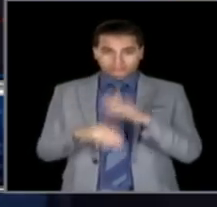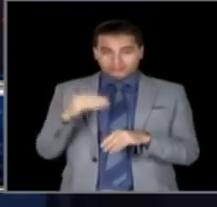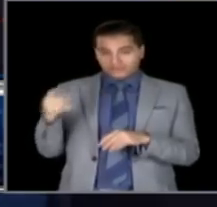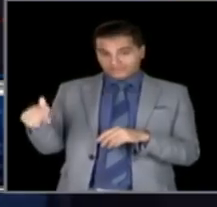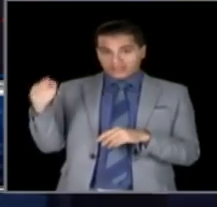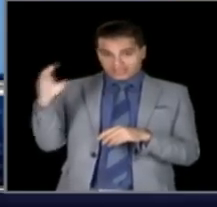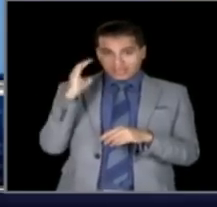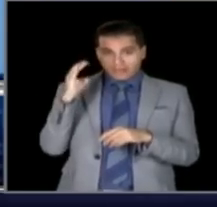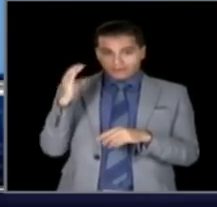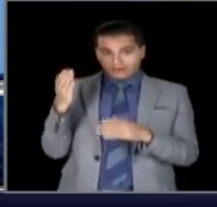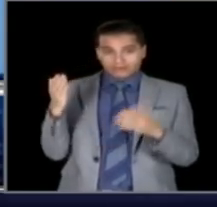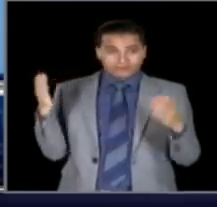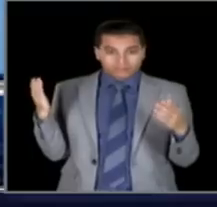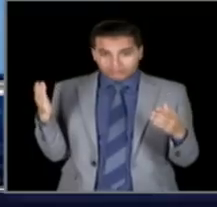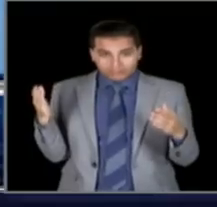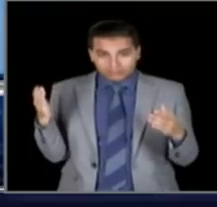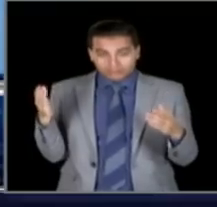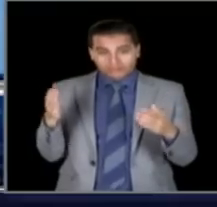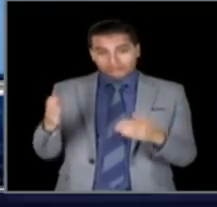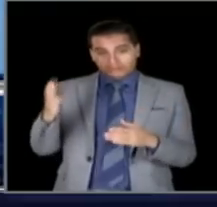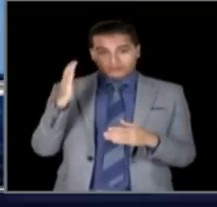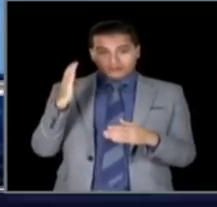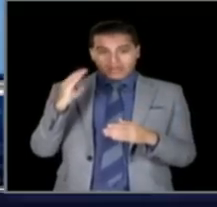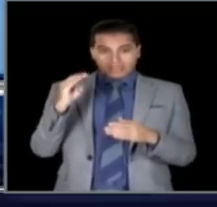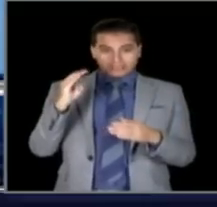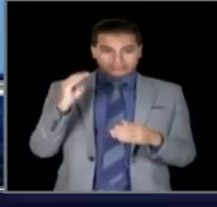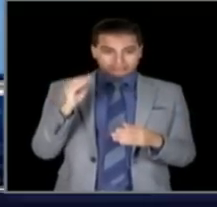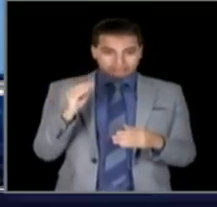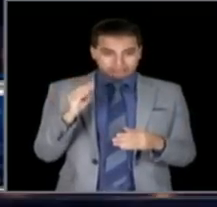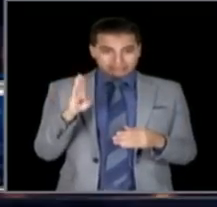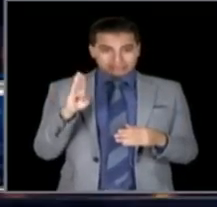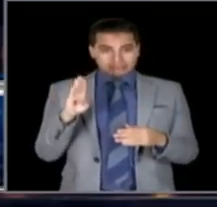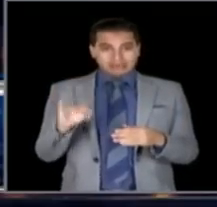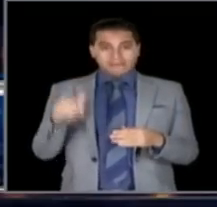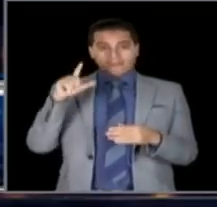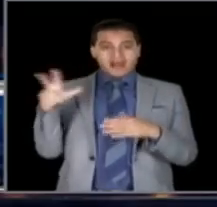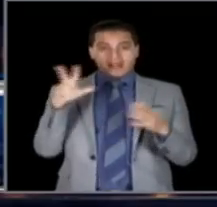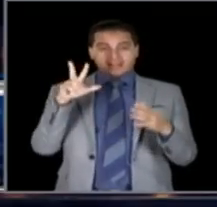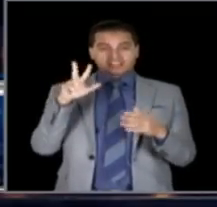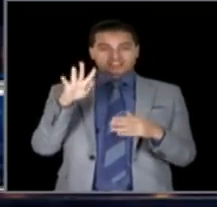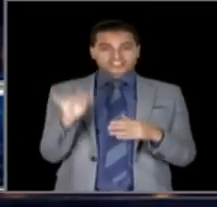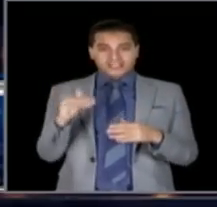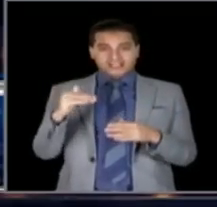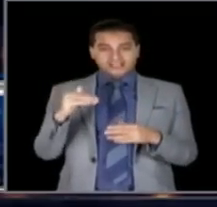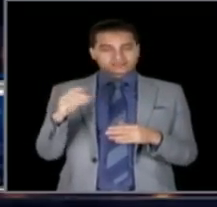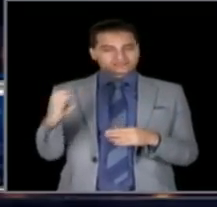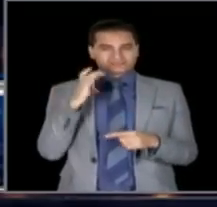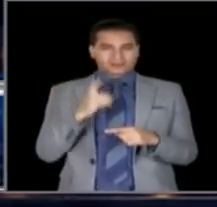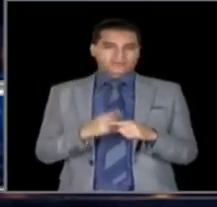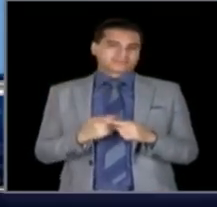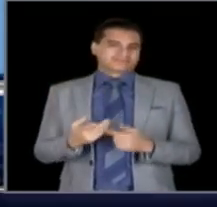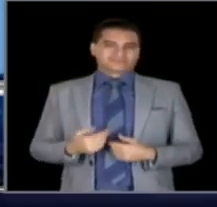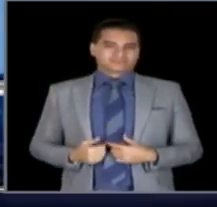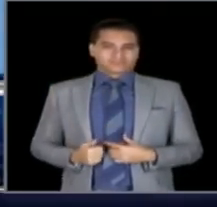في إجابة ابتسام؟ أخمن كمال الشيخ أو عطية الشيخ. مش كمال الشيخ. رعب سيف.